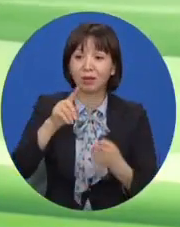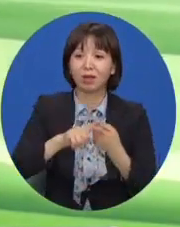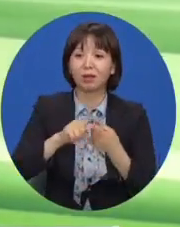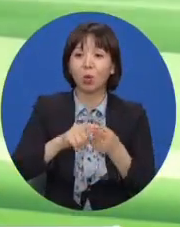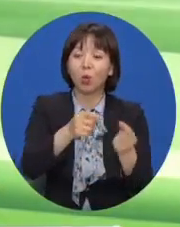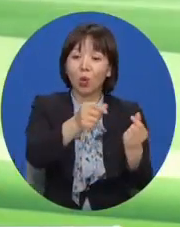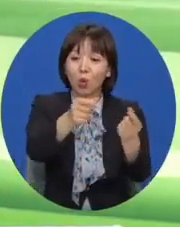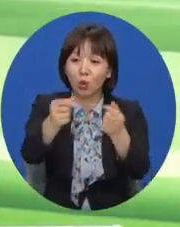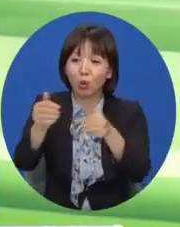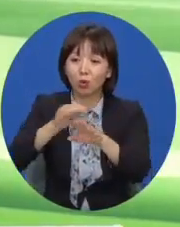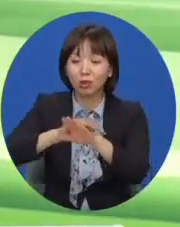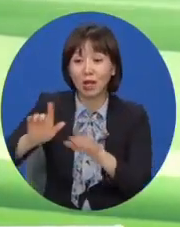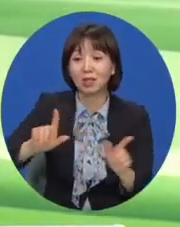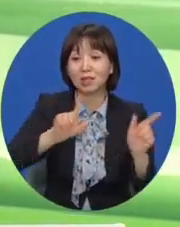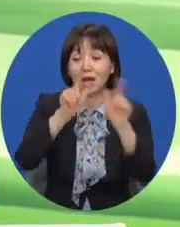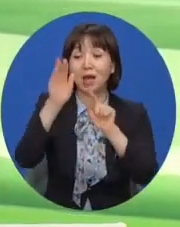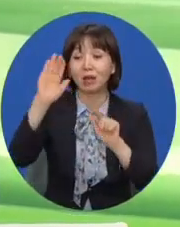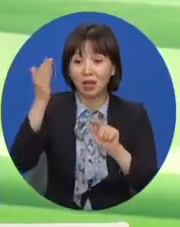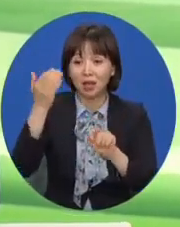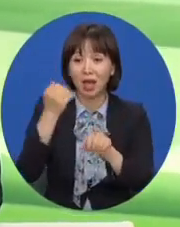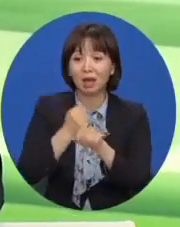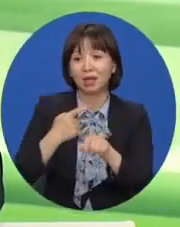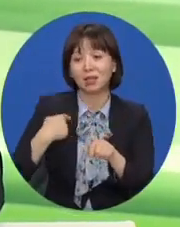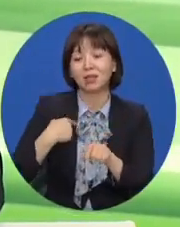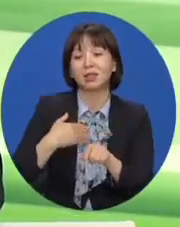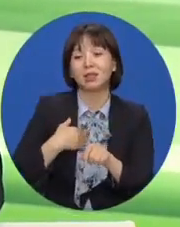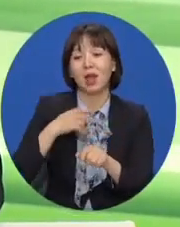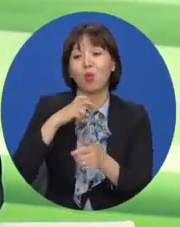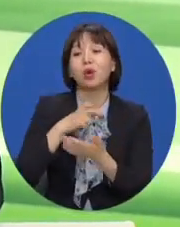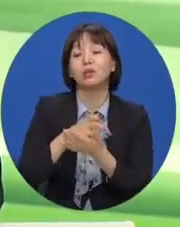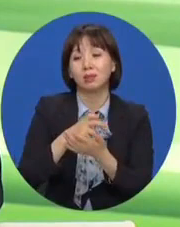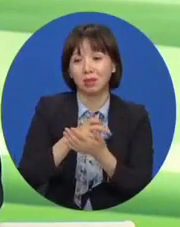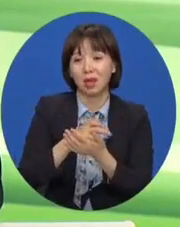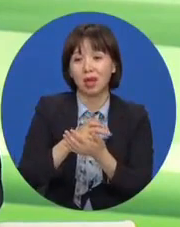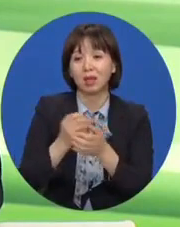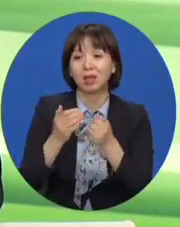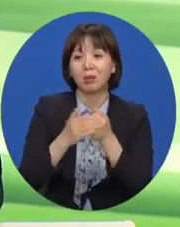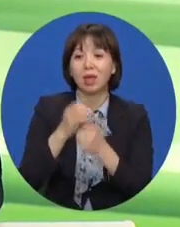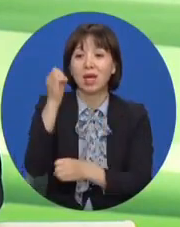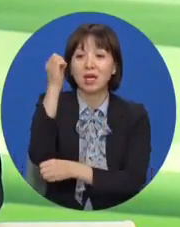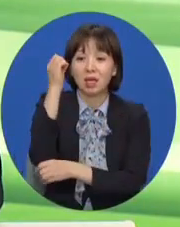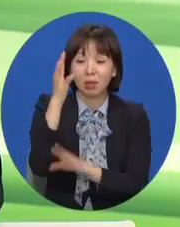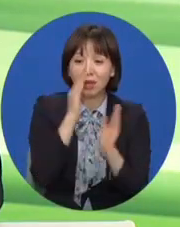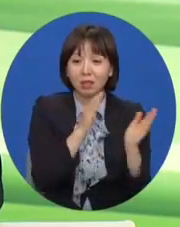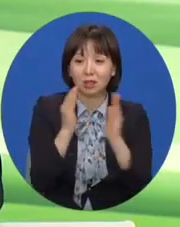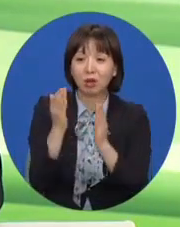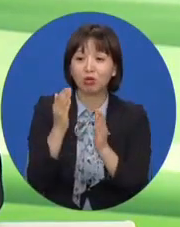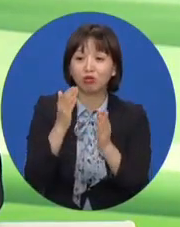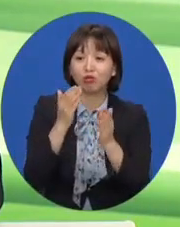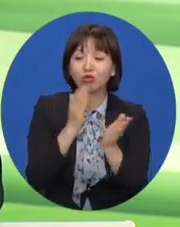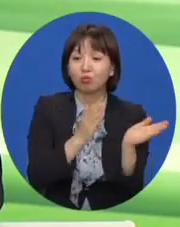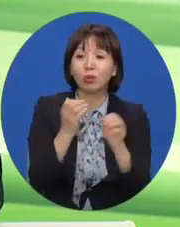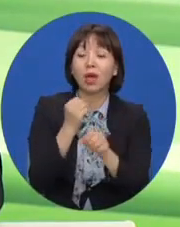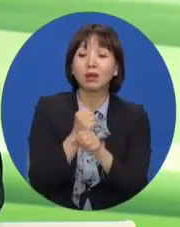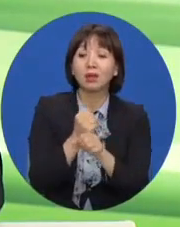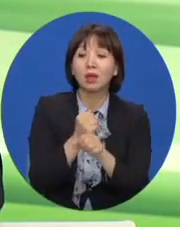잘 살아야 된다. 이런 것이 제 원칙입니다. 그래서 그 기반시설을 마련하는 데 역점을 두기